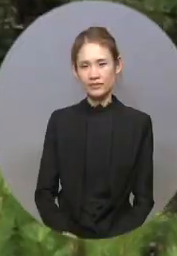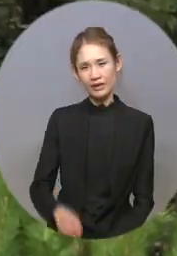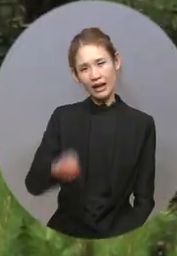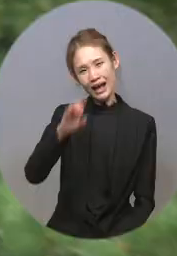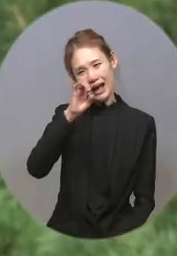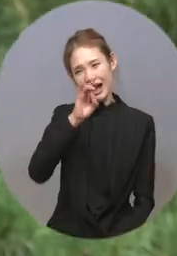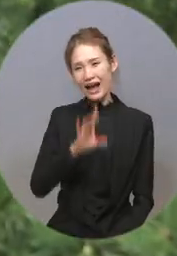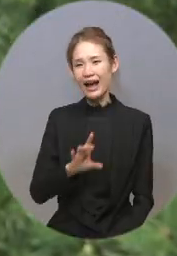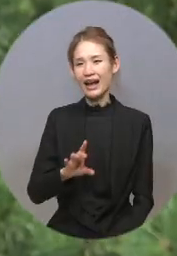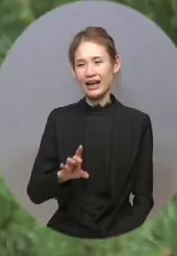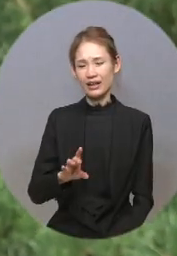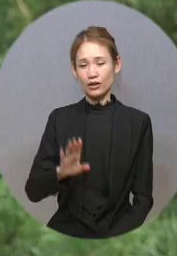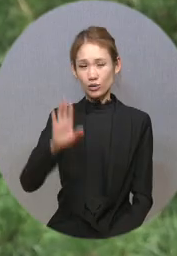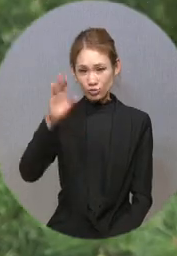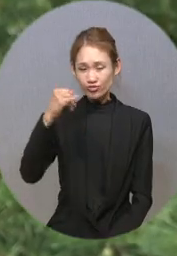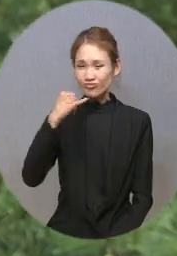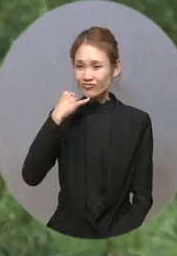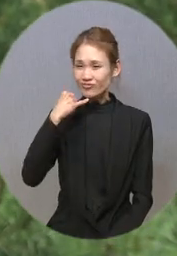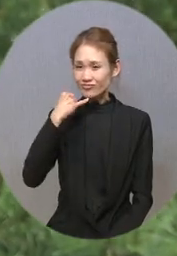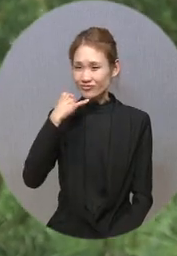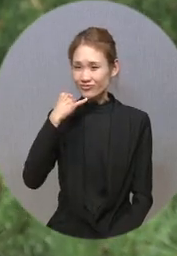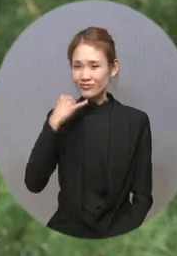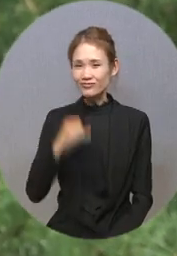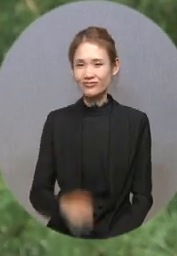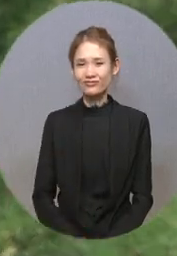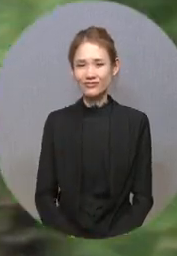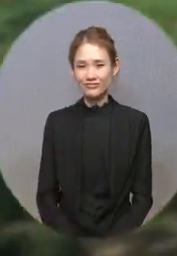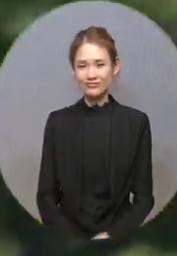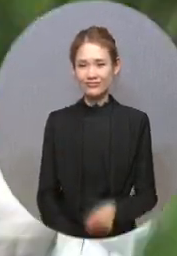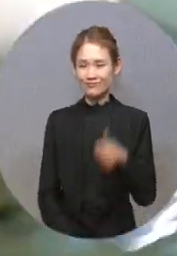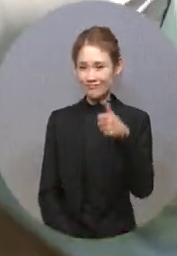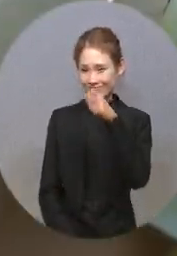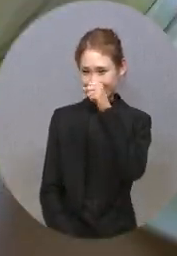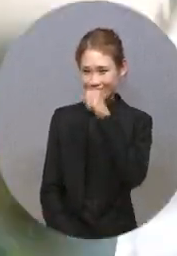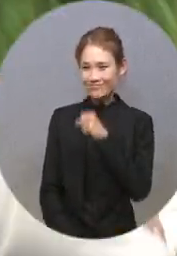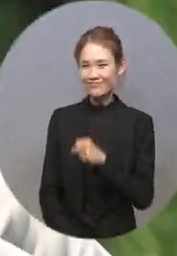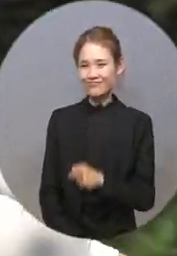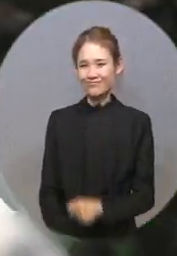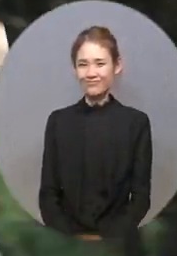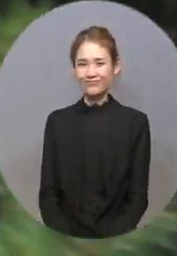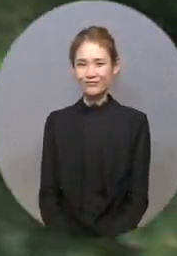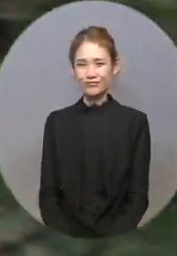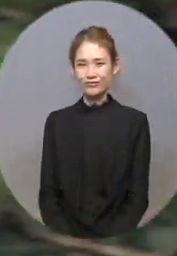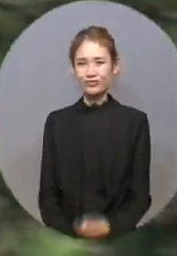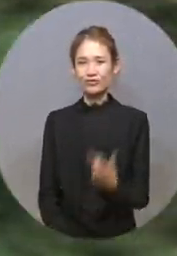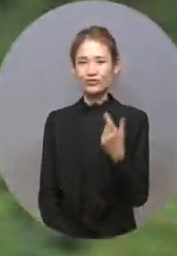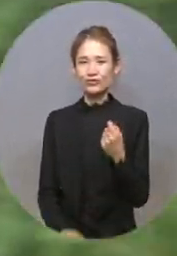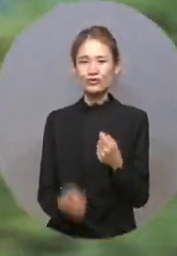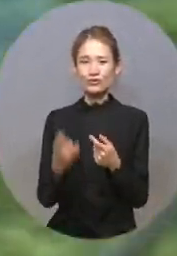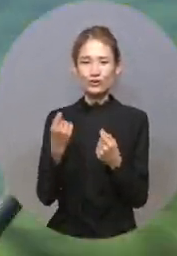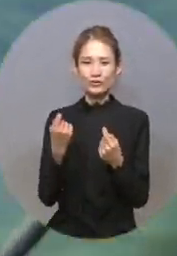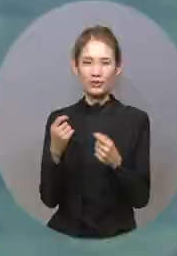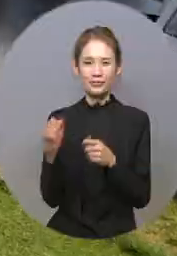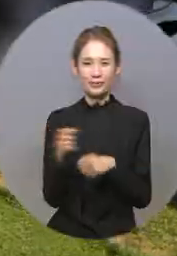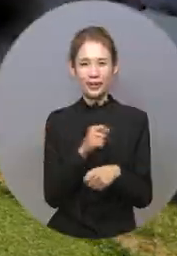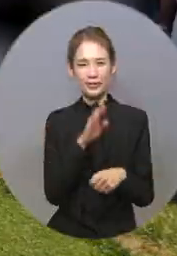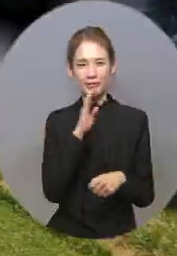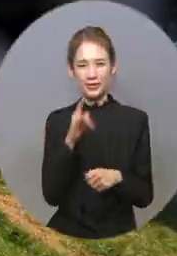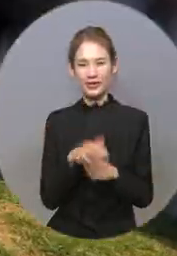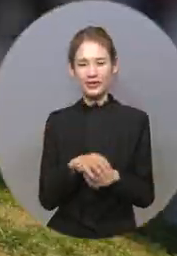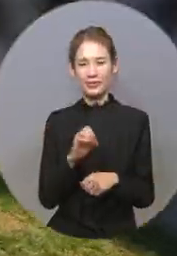야! 괜찮아, 괜찮아. 아, 좋아, 좋아. 민수가 저렇게 친다고 했어, 방금. 아, 진짜? 저기 떨어져서 어프로치 한다고.